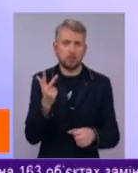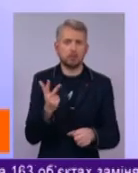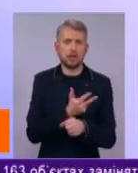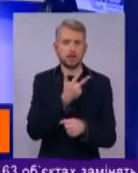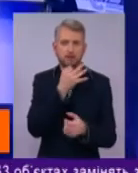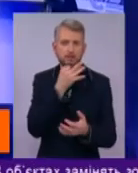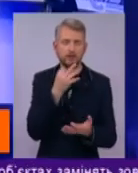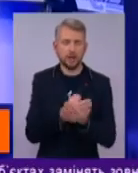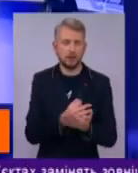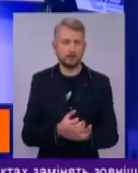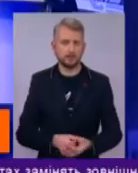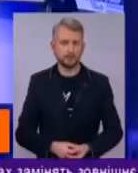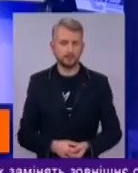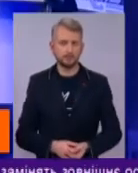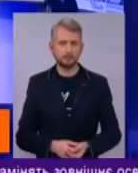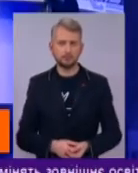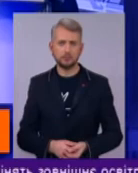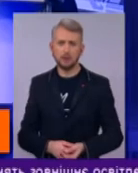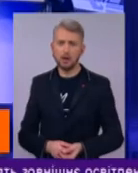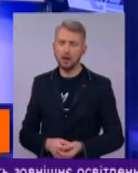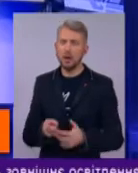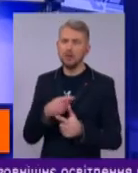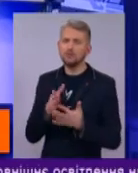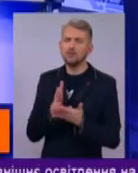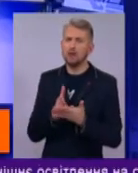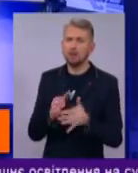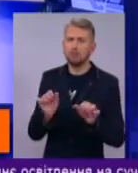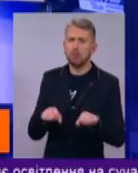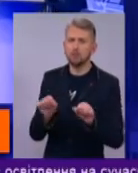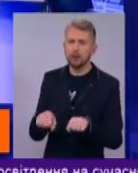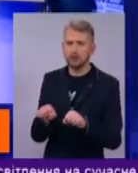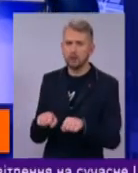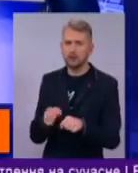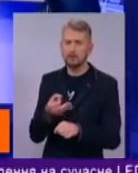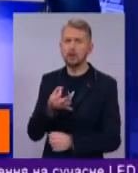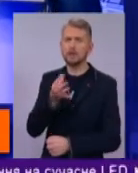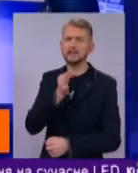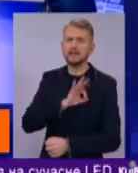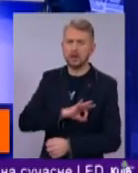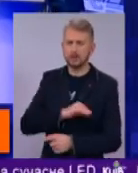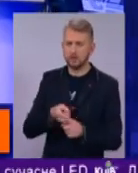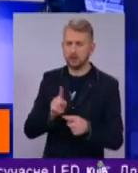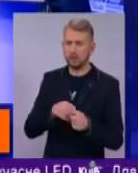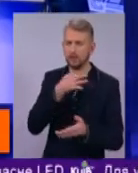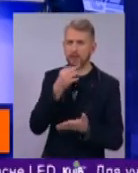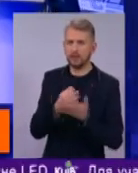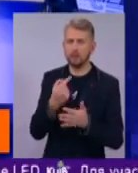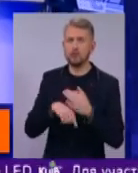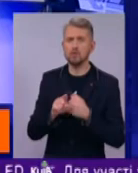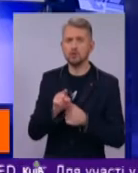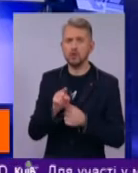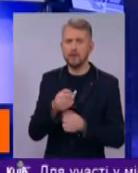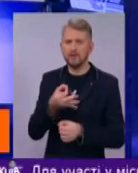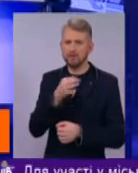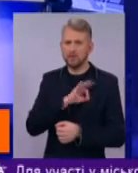потрійна відповідальність. А чи є можливості скористатися ось цією відповідальністю? Тому що вона